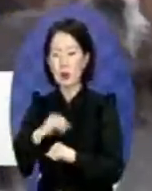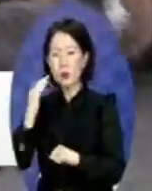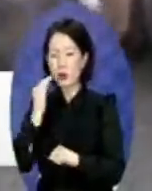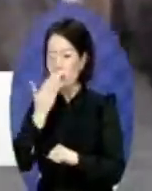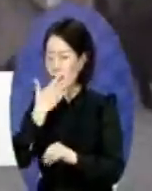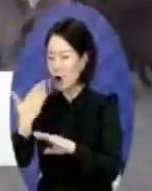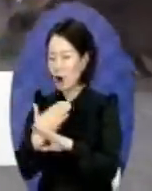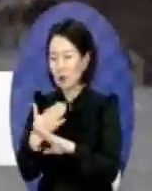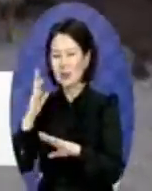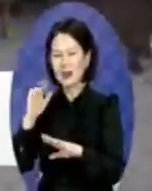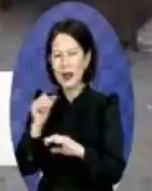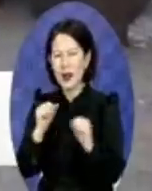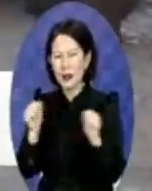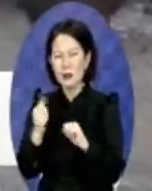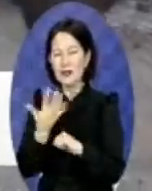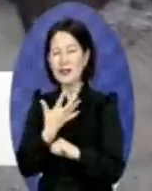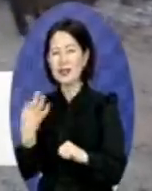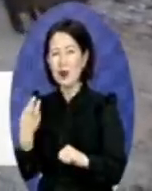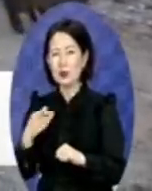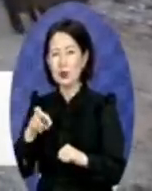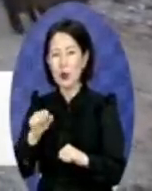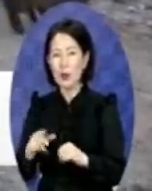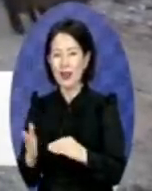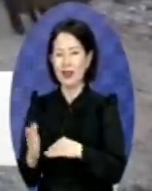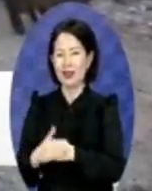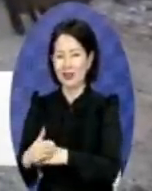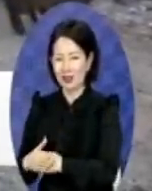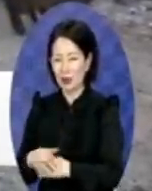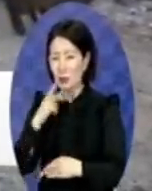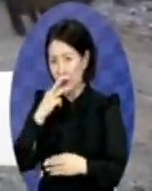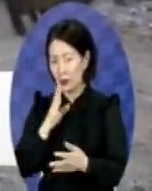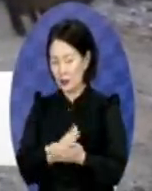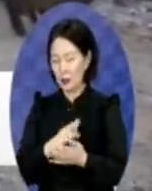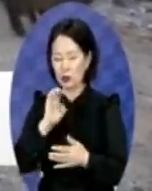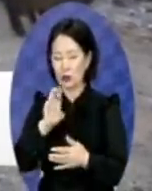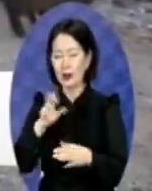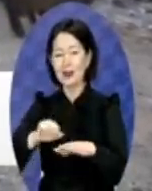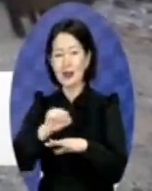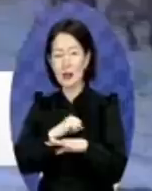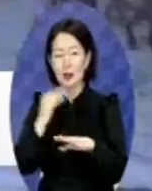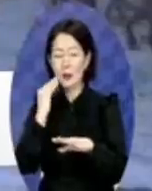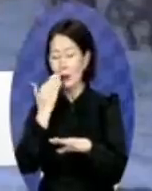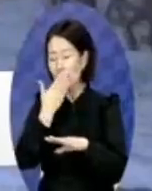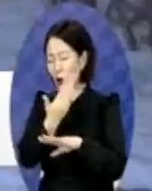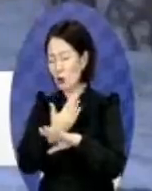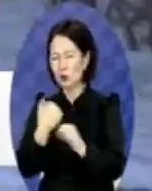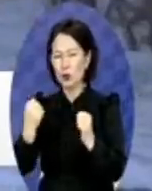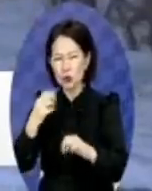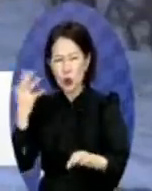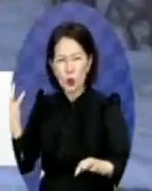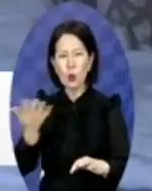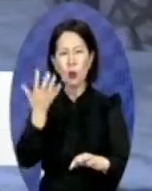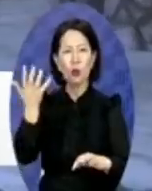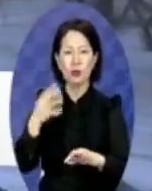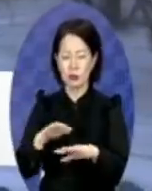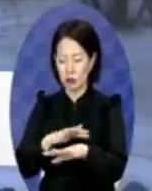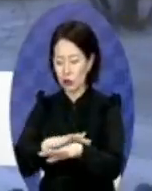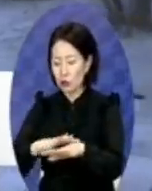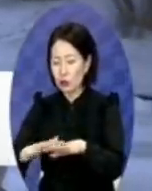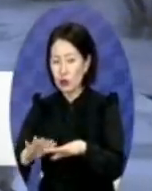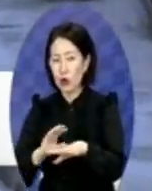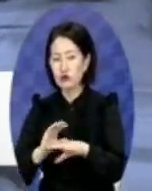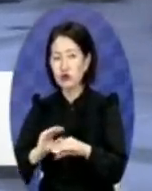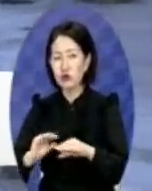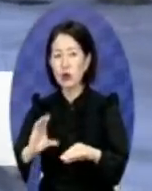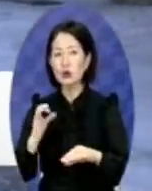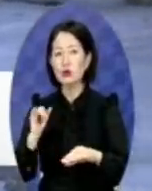хүндэрч 500 гаруй мал хоригдсон мэдээлэл байна. Сүхбаатар аймгийн хувьд цагаан сарын өмнөхөн хүчтэй шуурх шуурч хөрс сулрах нөхцөл байдал үүсжээ. Мөн